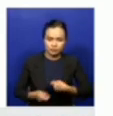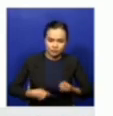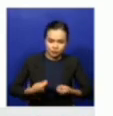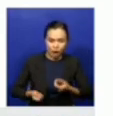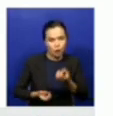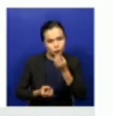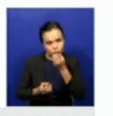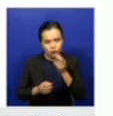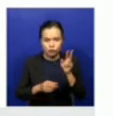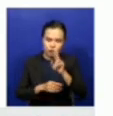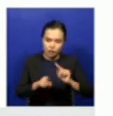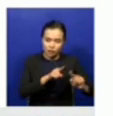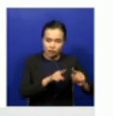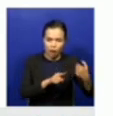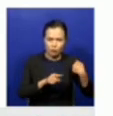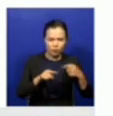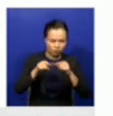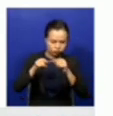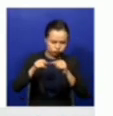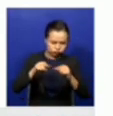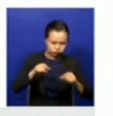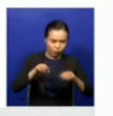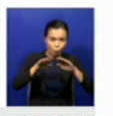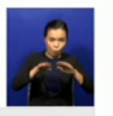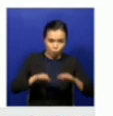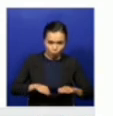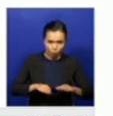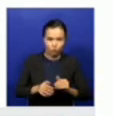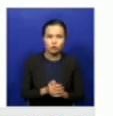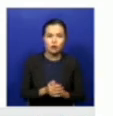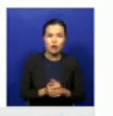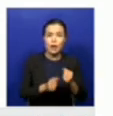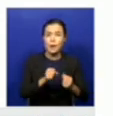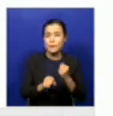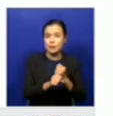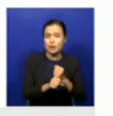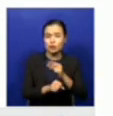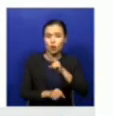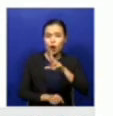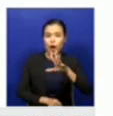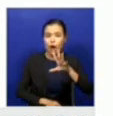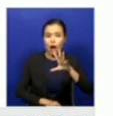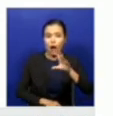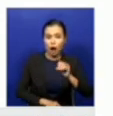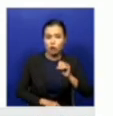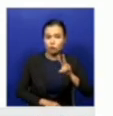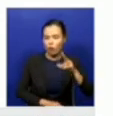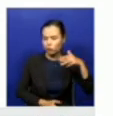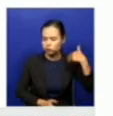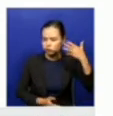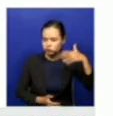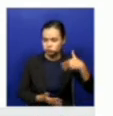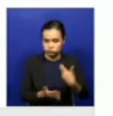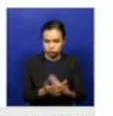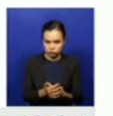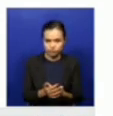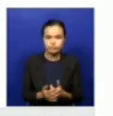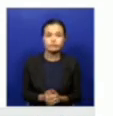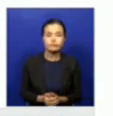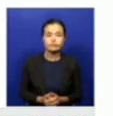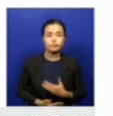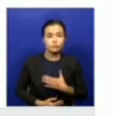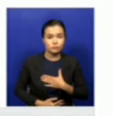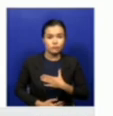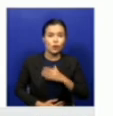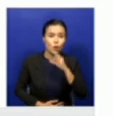โน้มหดตัวเป็นครั้งแรกนะครับนับตั้งแต่ปี2552เป็นต้นมาเพราะฉะนั้นที่ผมพู